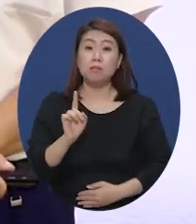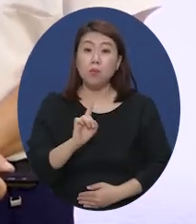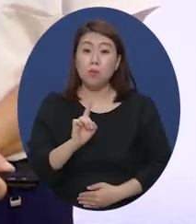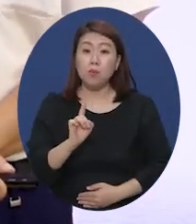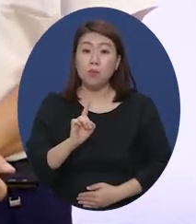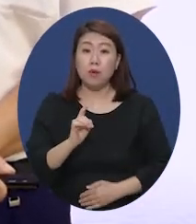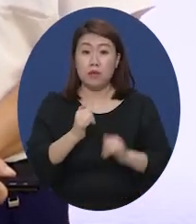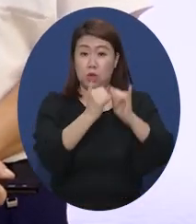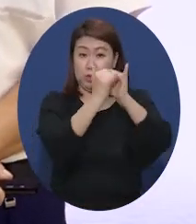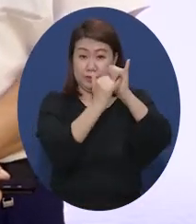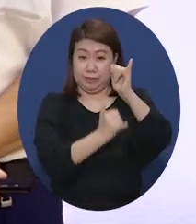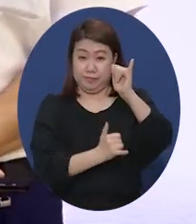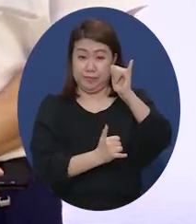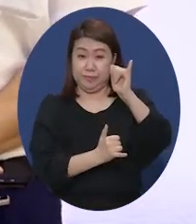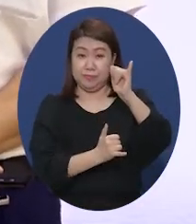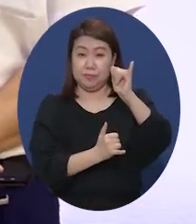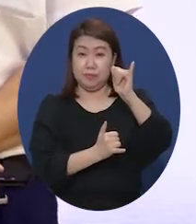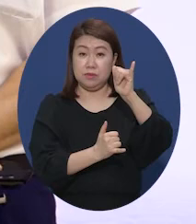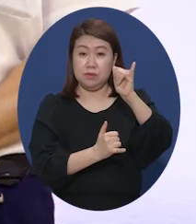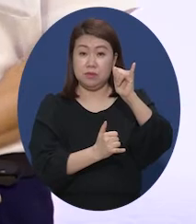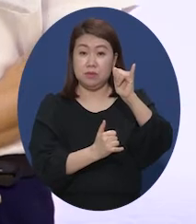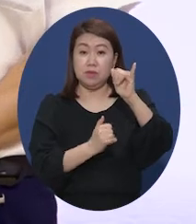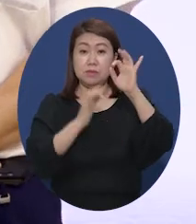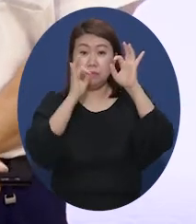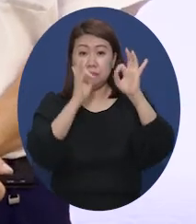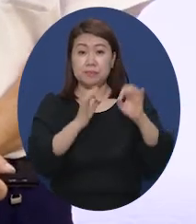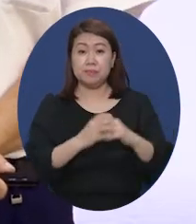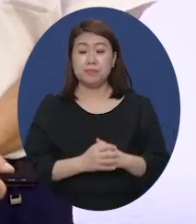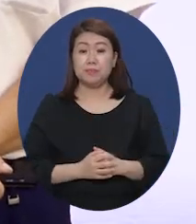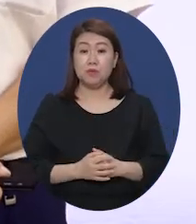위해서 그 부분을 잠깐 역사적으로 한번 살펴보겠습니다.